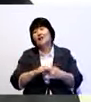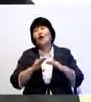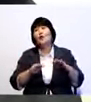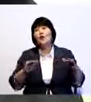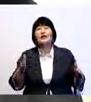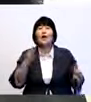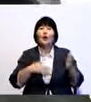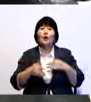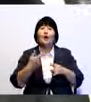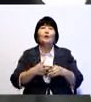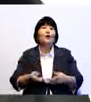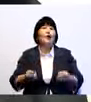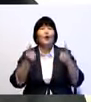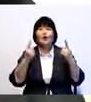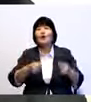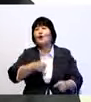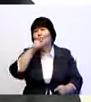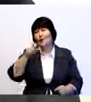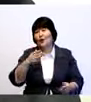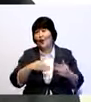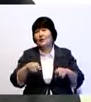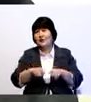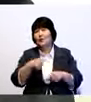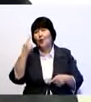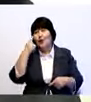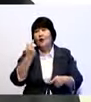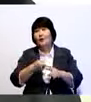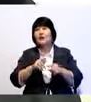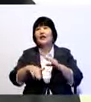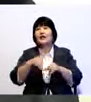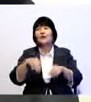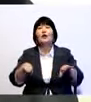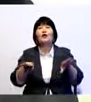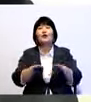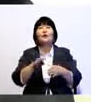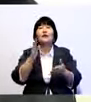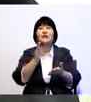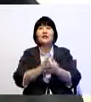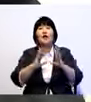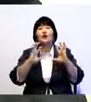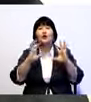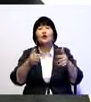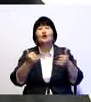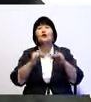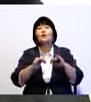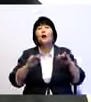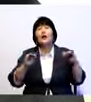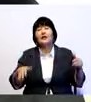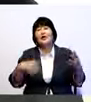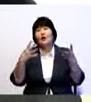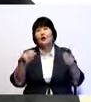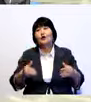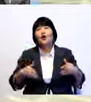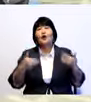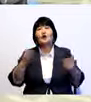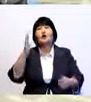баланың қуанышы бұл үлкеннің қуанышы деп ойлаймын. Сондықтан осындай сайлаумен тұспа-тұс келген дүниежүзілік балалар күні құтты